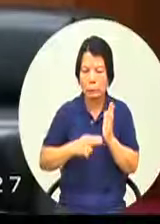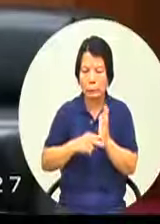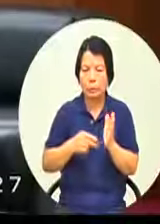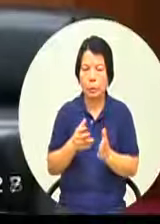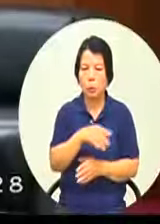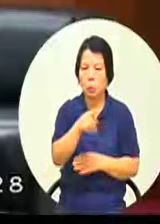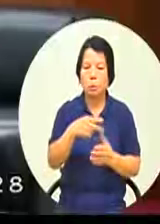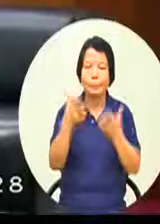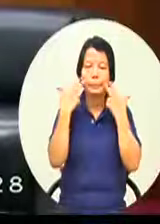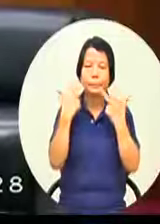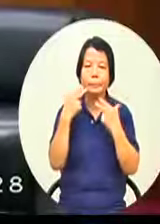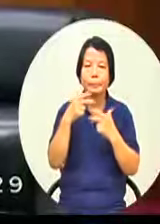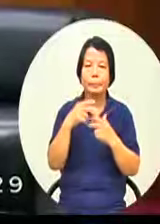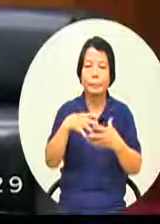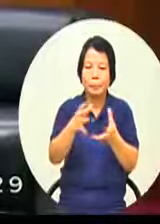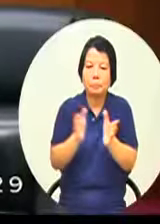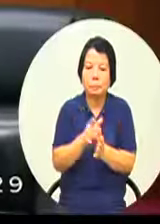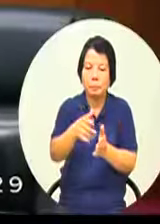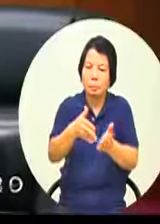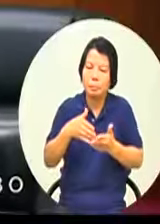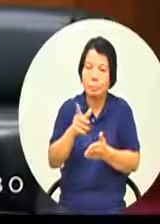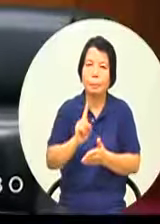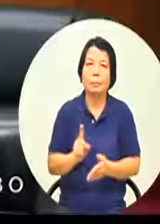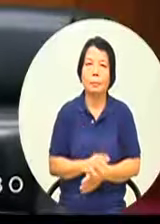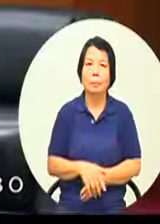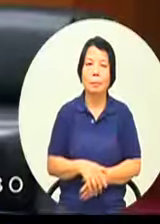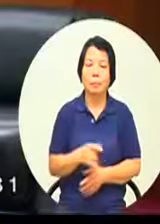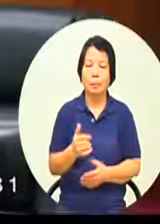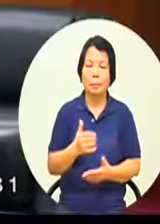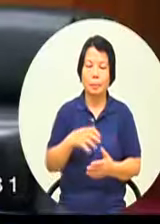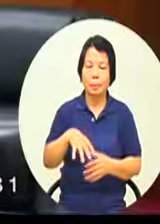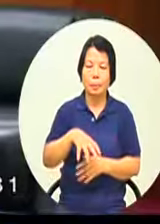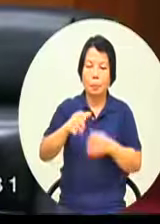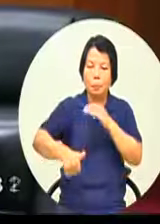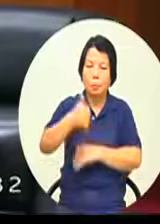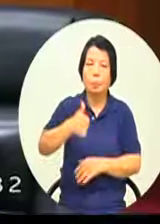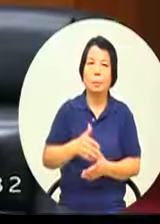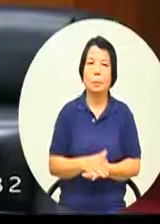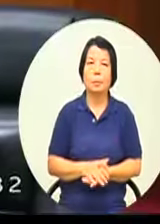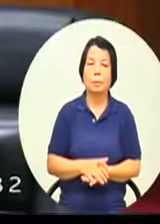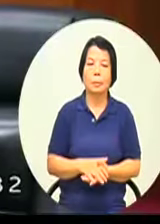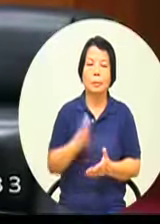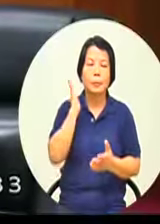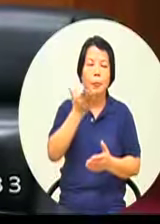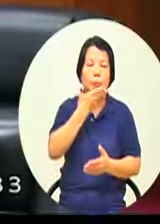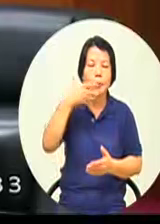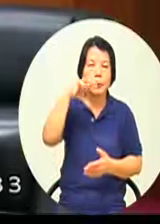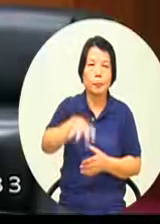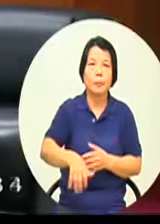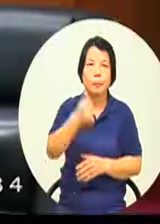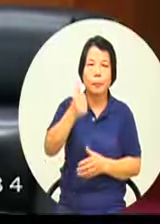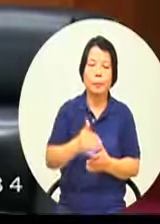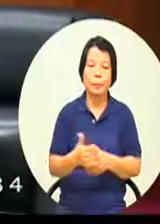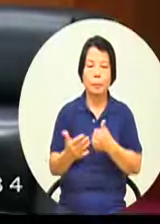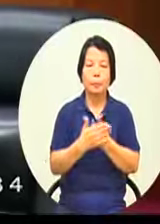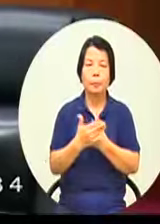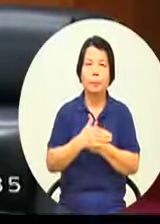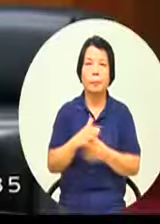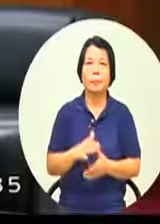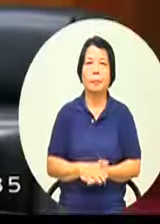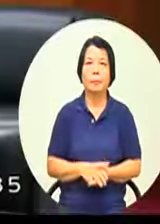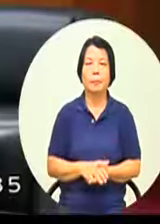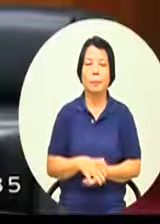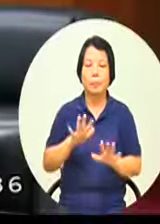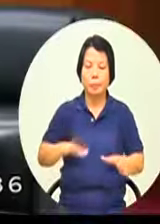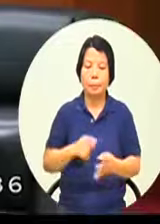们部落想要的这个问题了，所以是不是局长就，水利局局长就帮个忙？那以